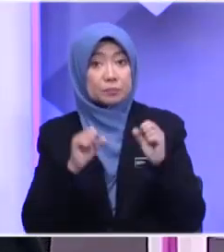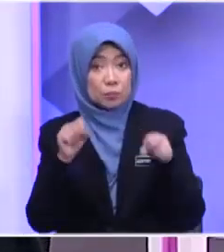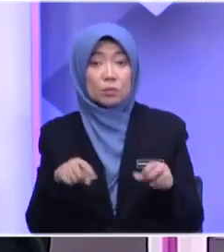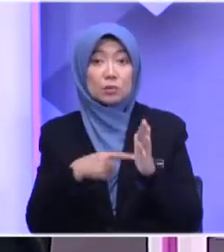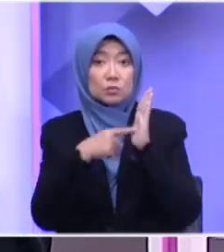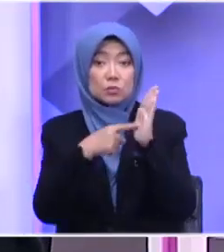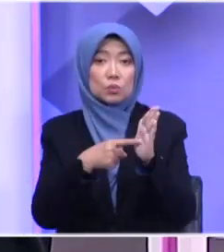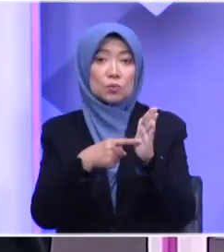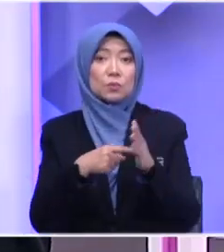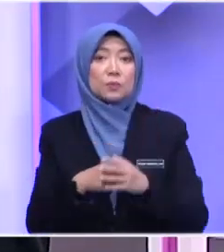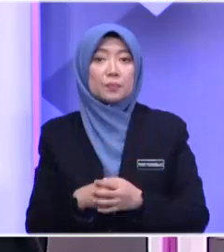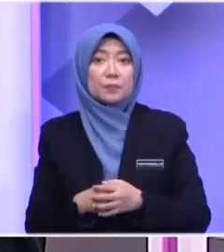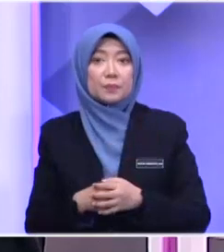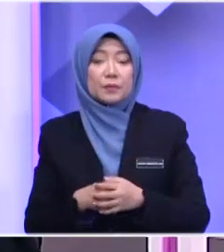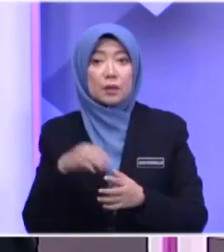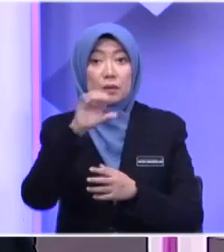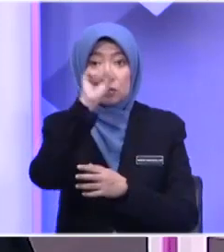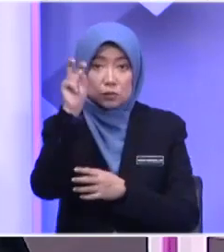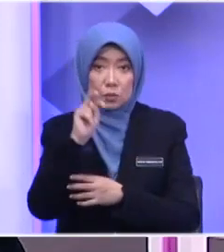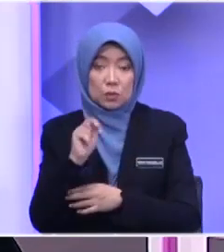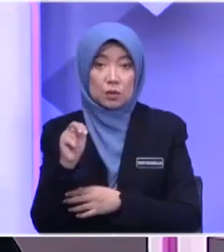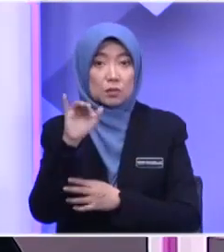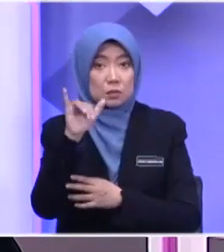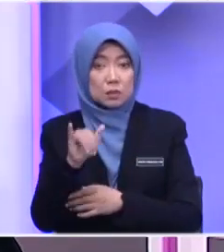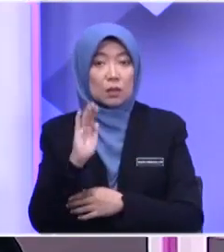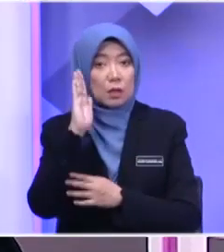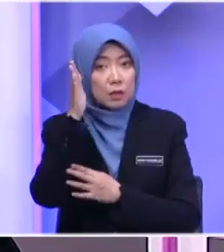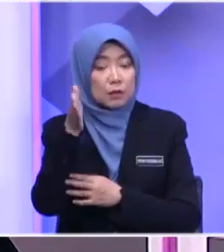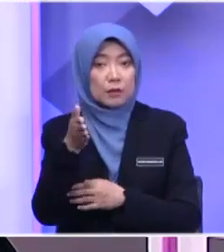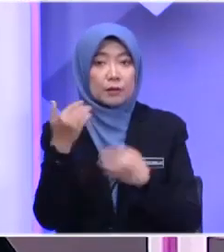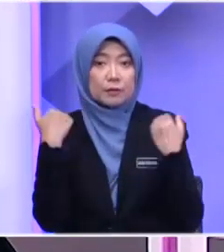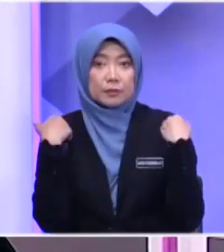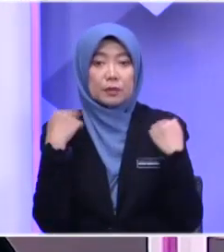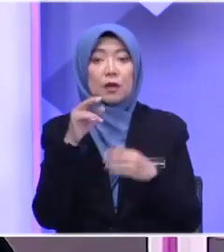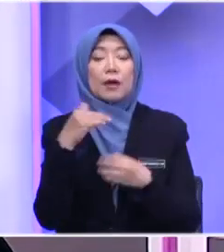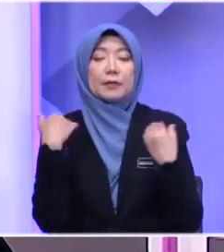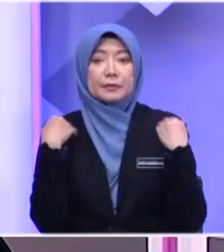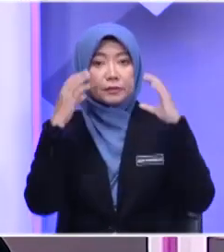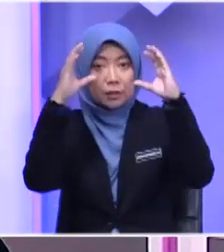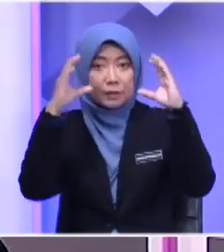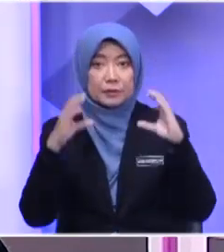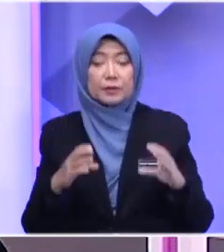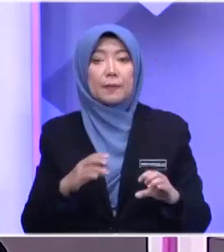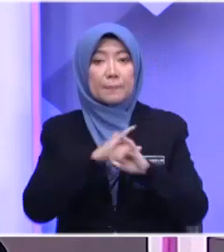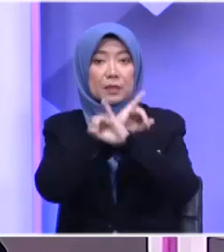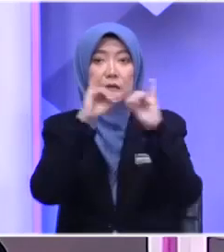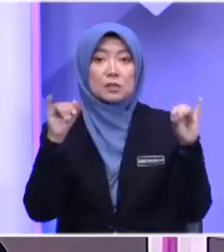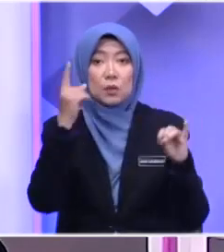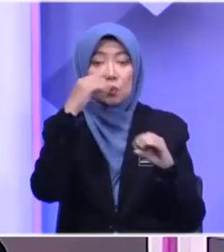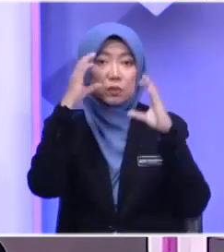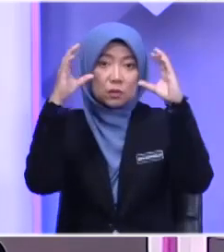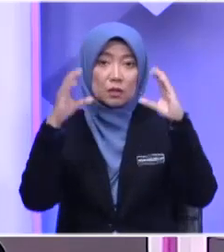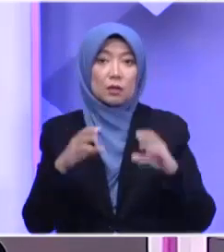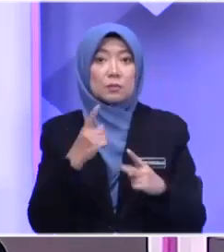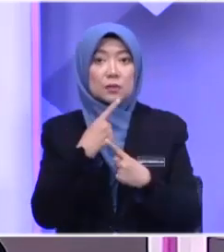tunjuk by the soalnya Agan datang nanti dan nyamannya adanya penerangan cari menjawab empat pizza dan semua deh soalnya